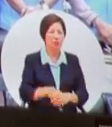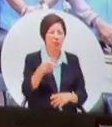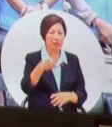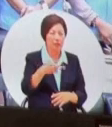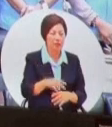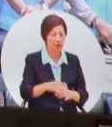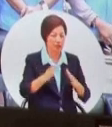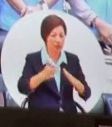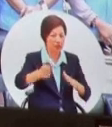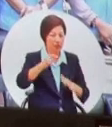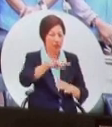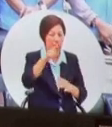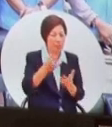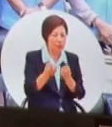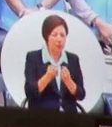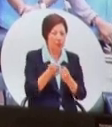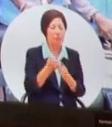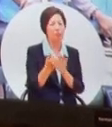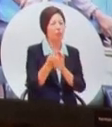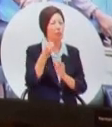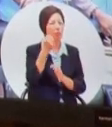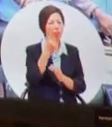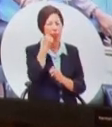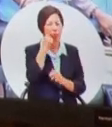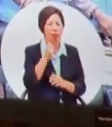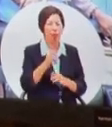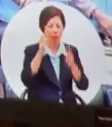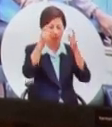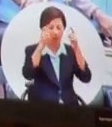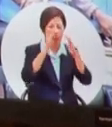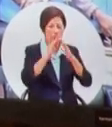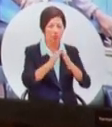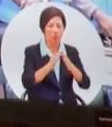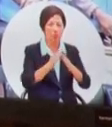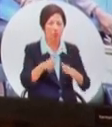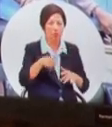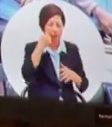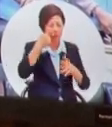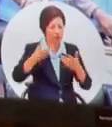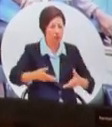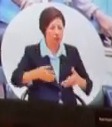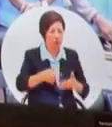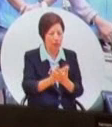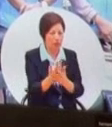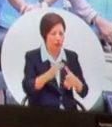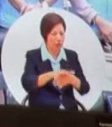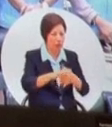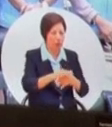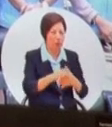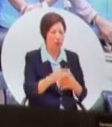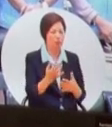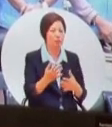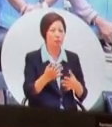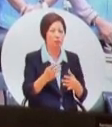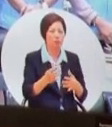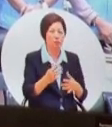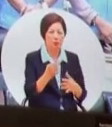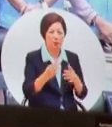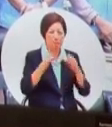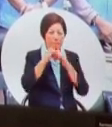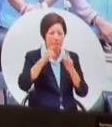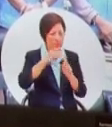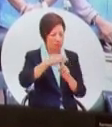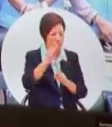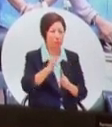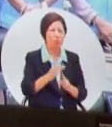没有办法接受。我想我们高雄市是一个非常重视艺文气息的，我们支持音乐，但是反